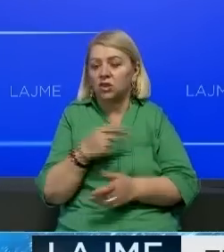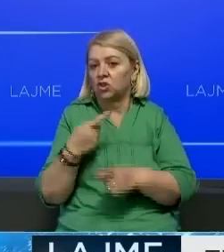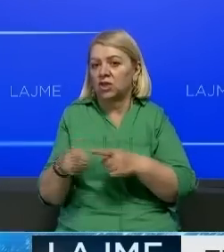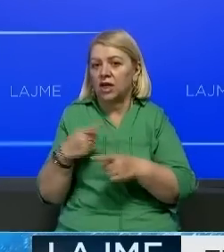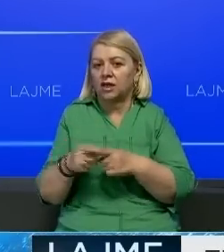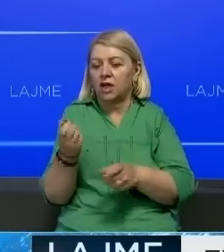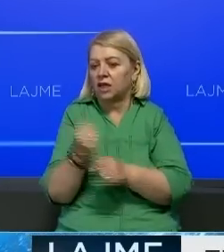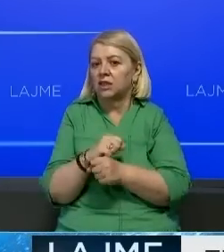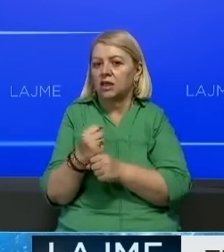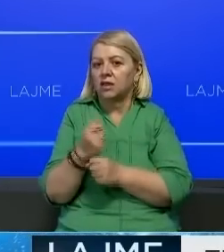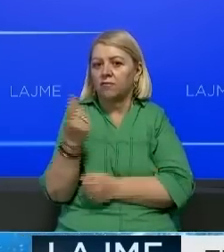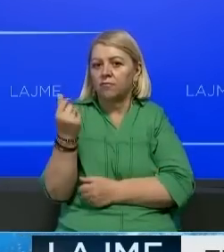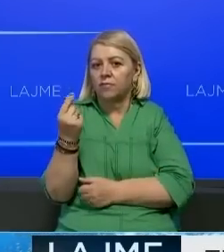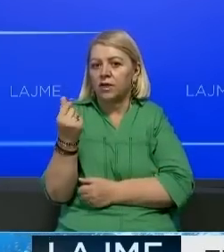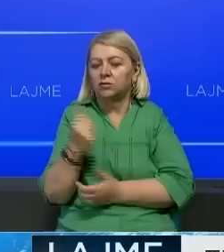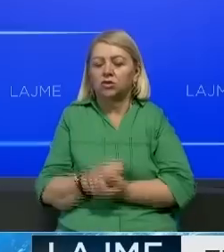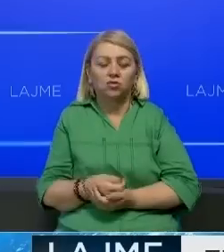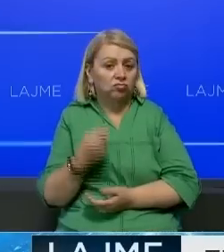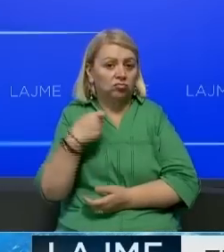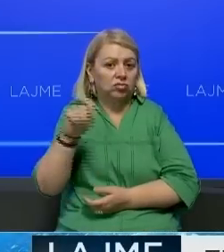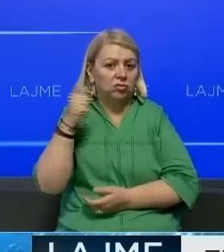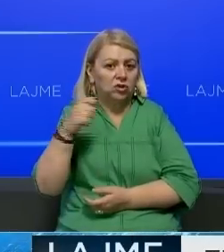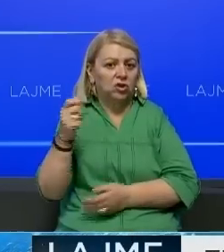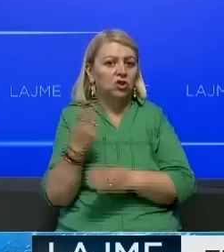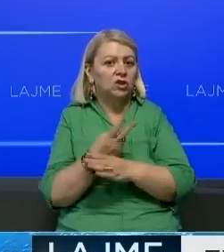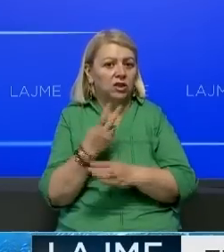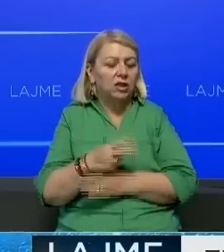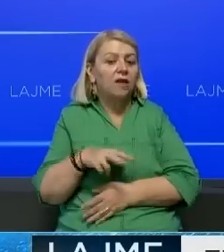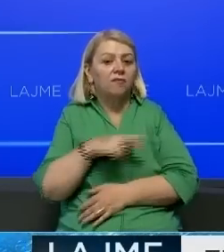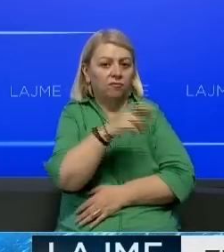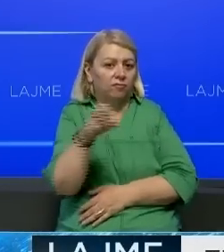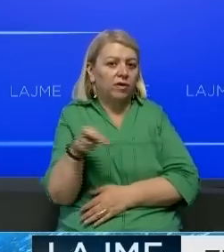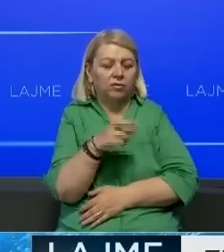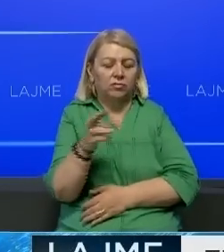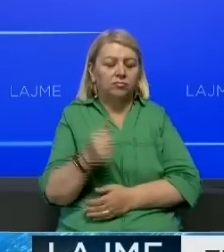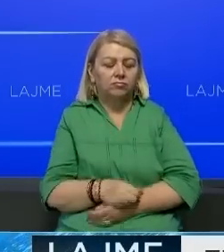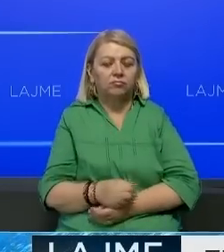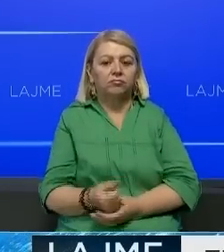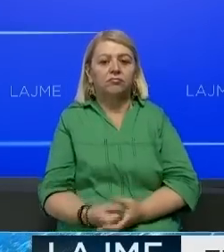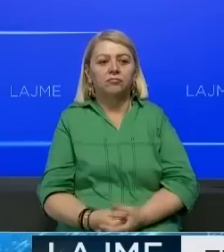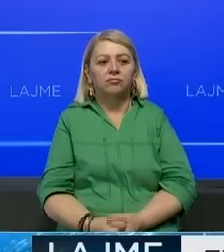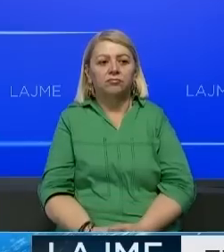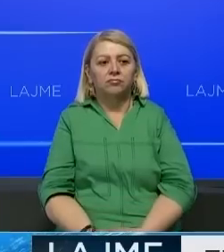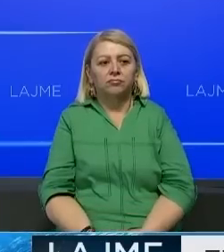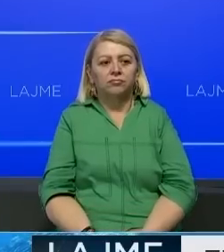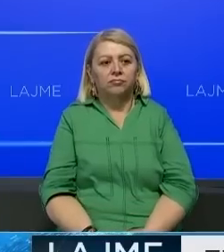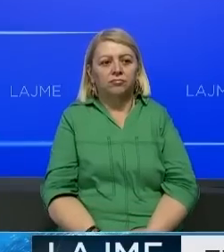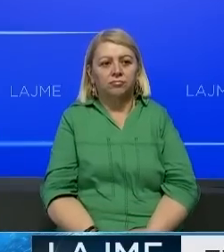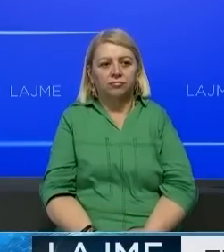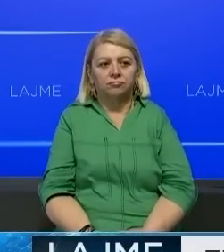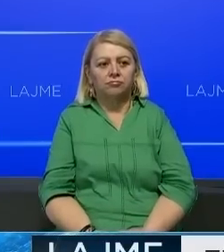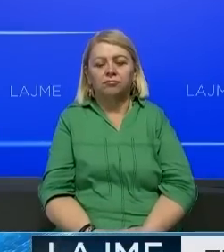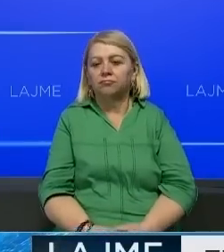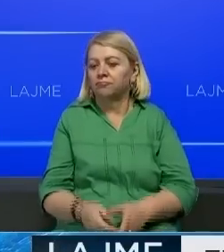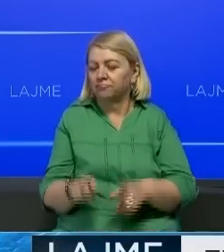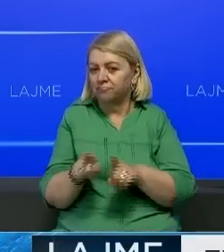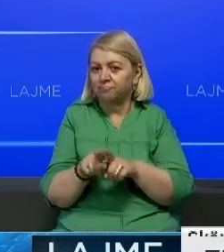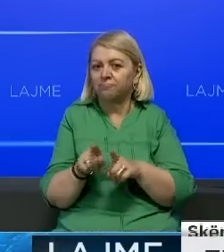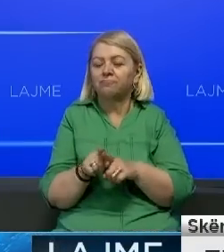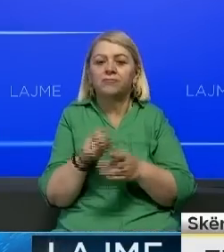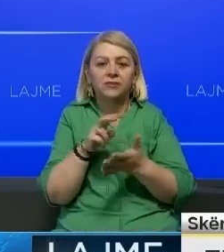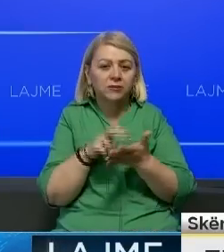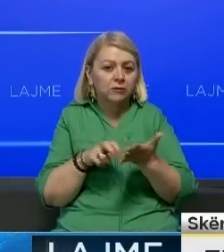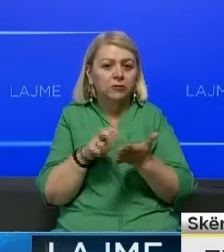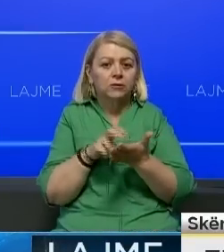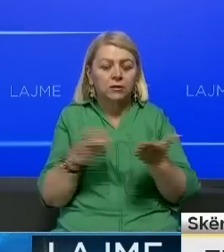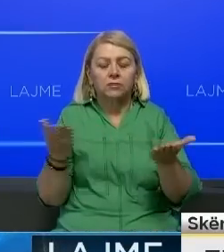të krizës financiare dhe inflacionit të lartë në shtetet përëndimore nga vinë bashkëdhëtarët. kurre do të kemi në të gjitha